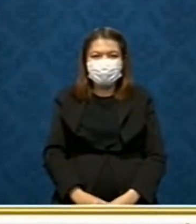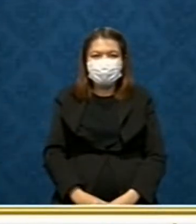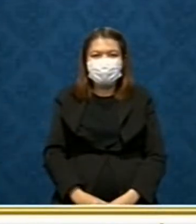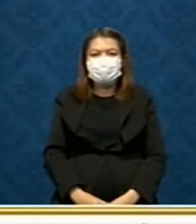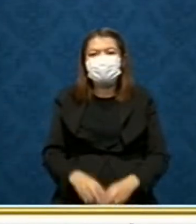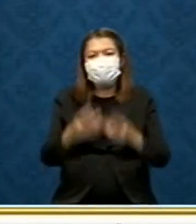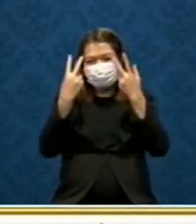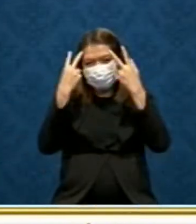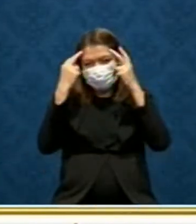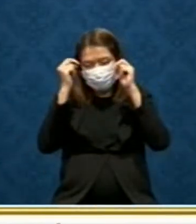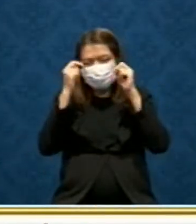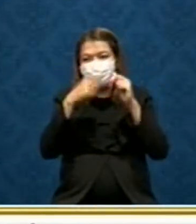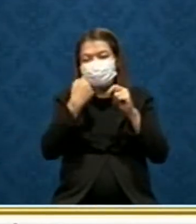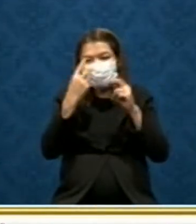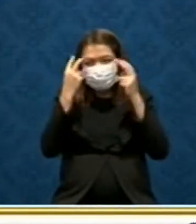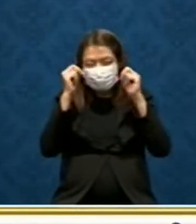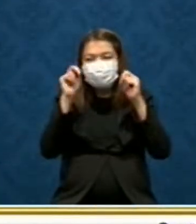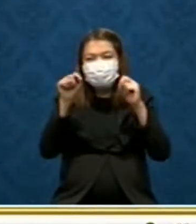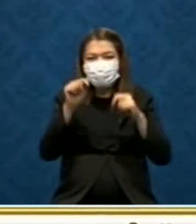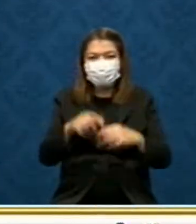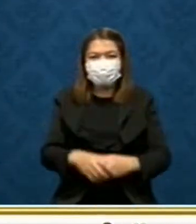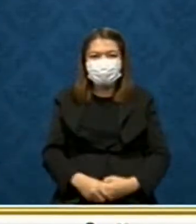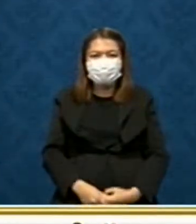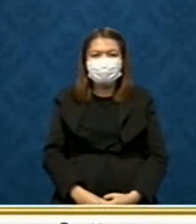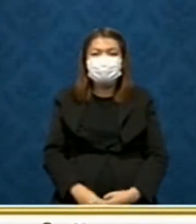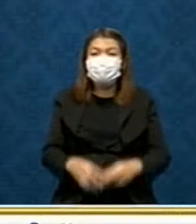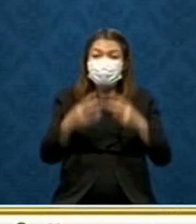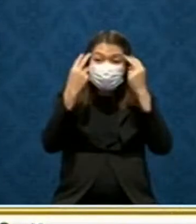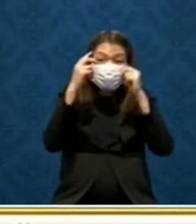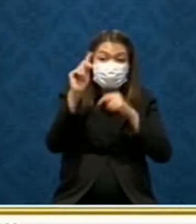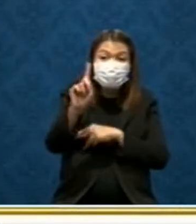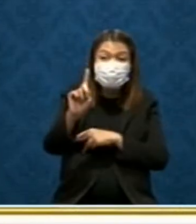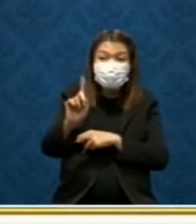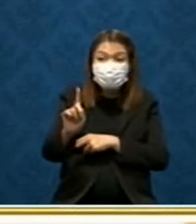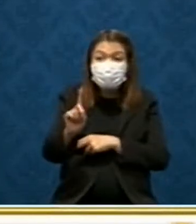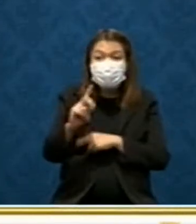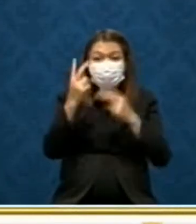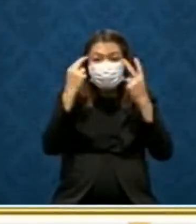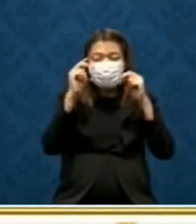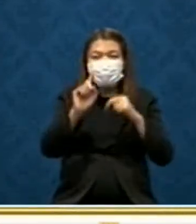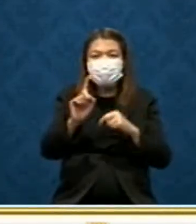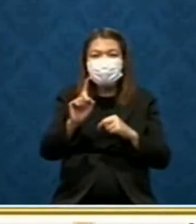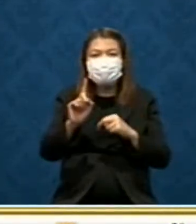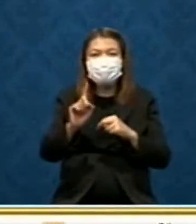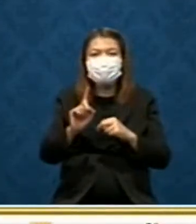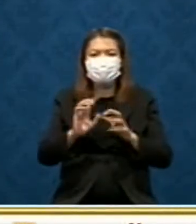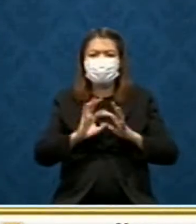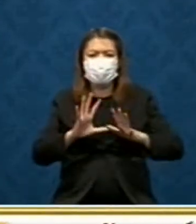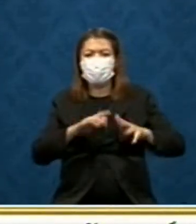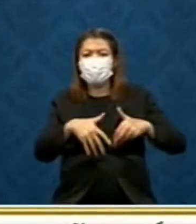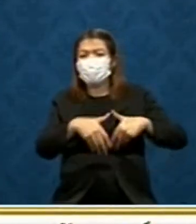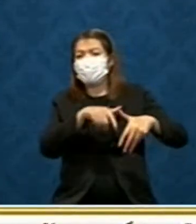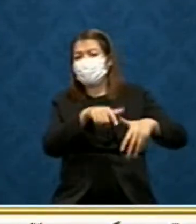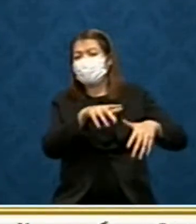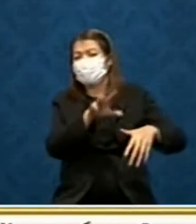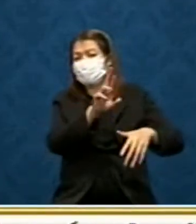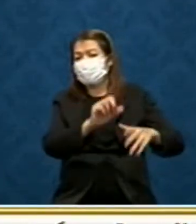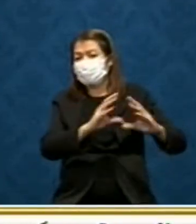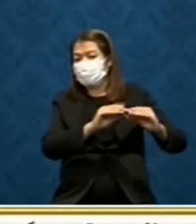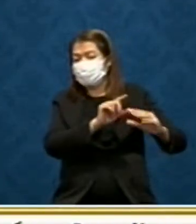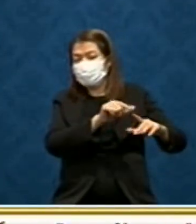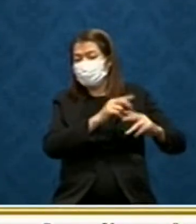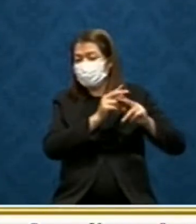ใไม่เงีว ของสภาษ ทกจะตดแบนั้น